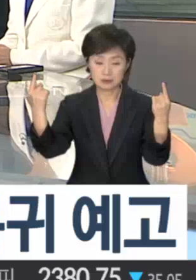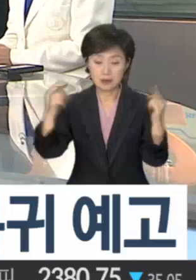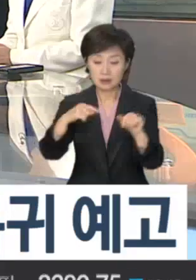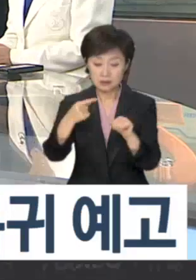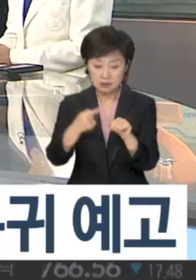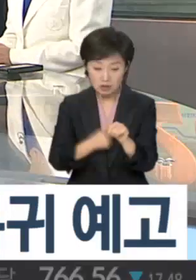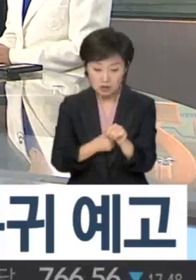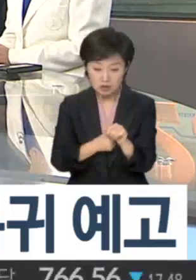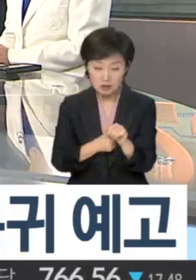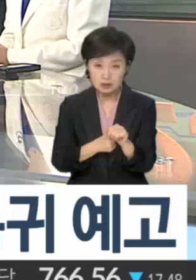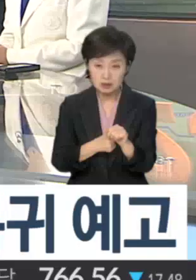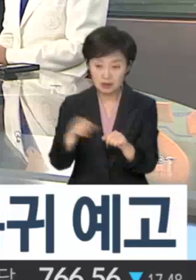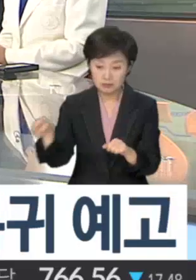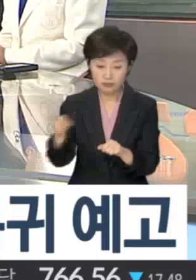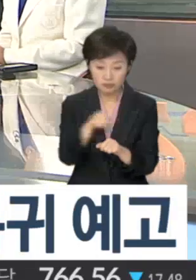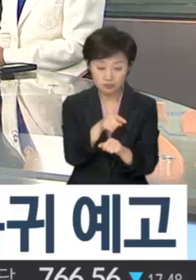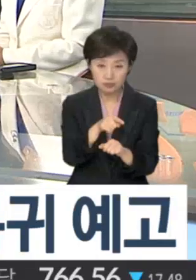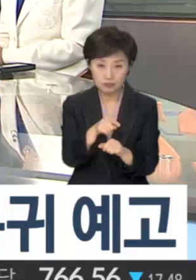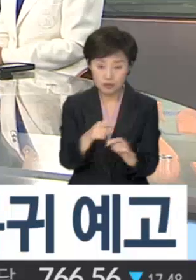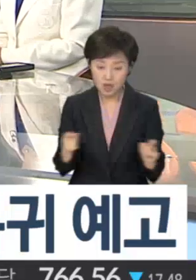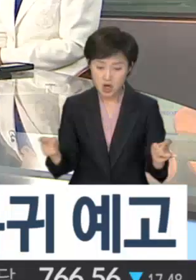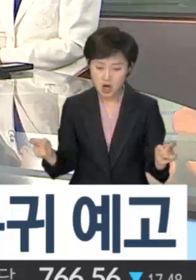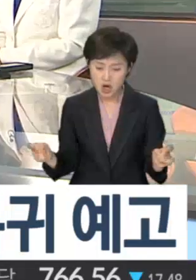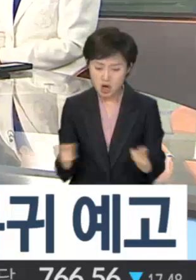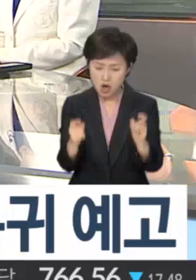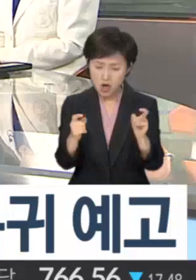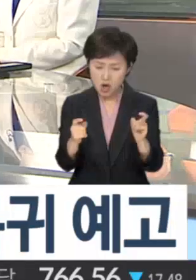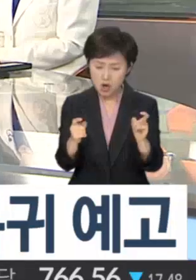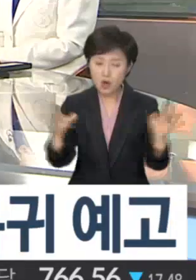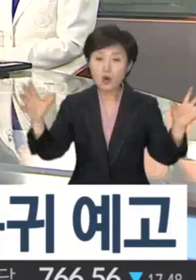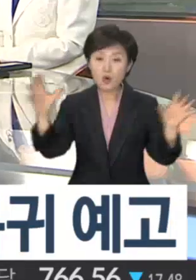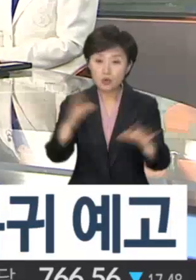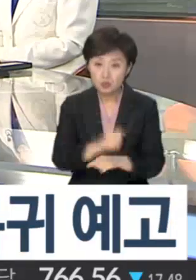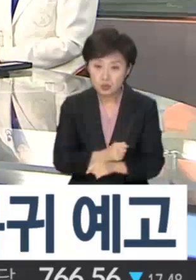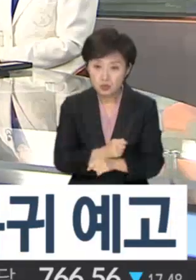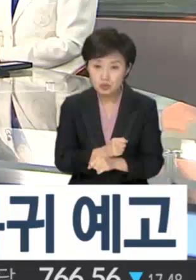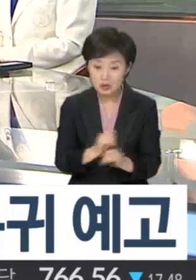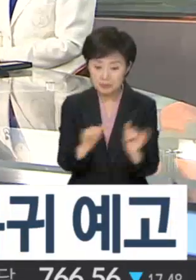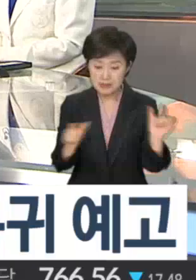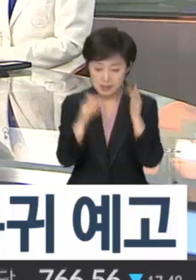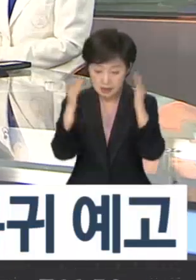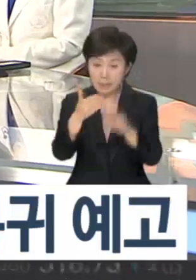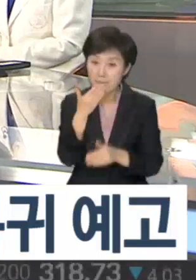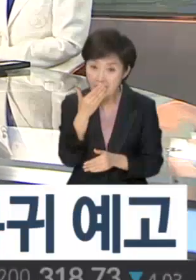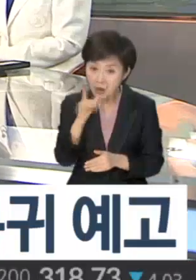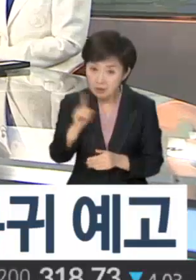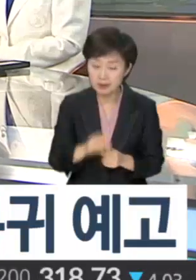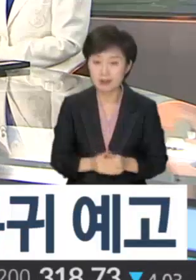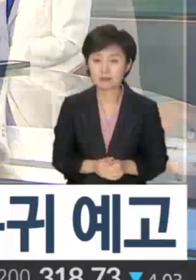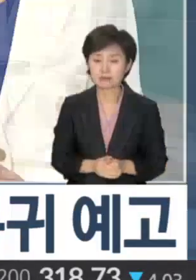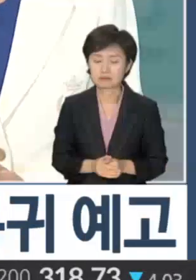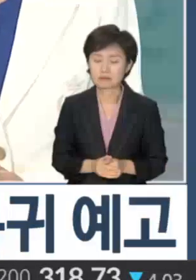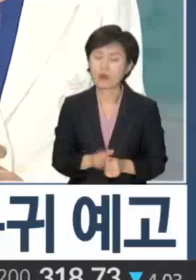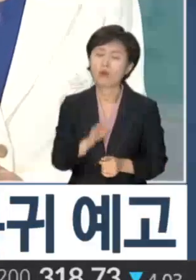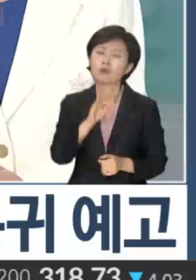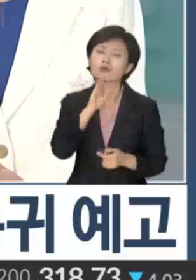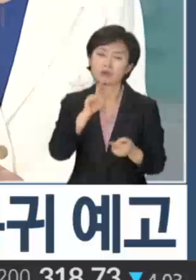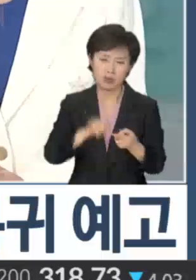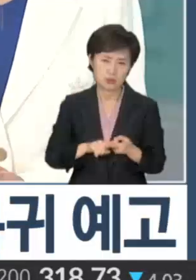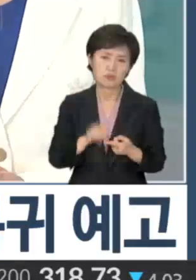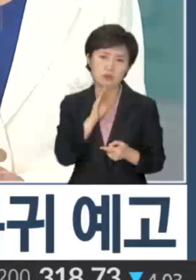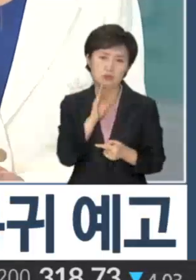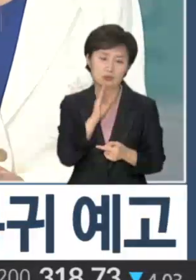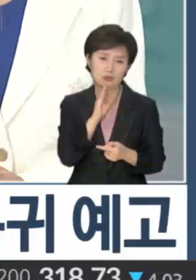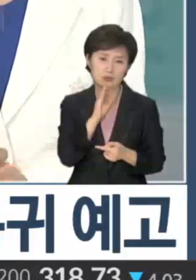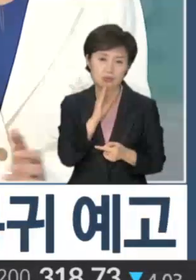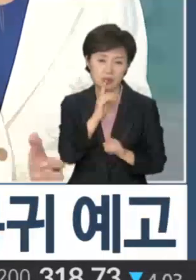국면, 이제 말씀하신 정쟁과 같은 부분들이 좀 해소될 수 있을까요? 어떻게 보세요? 저는 해소되어야 된다고 생각을 합니다. 이재명